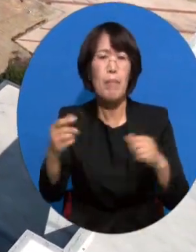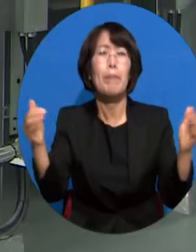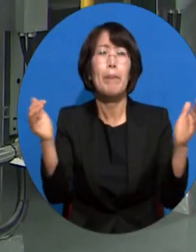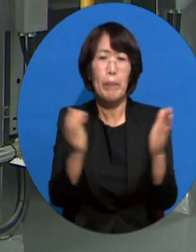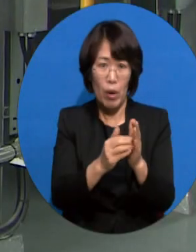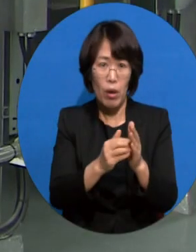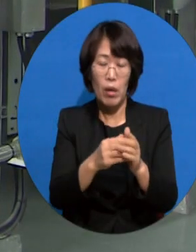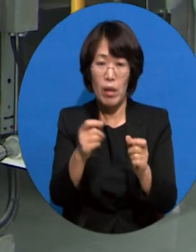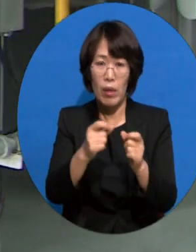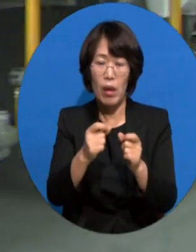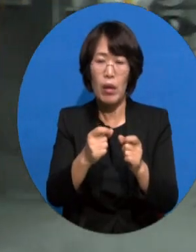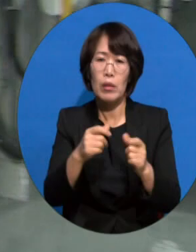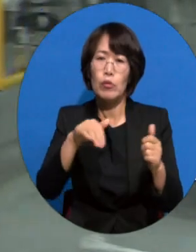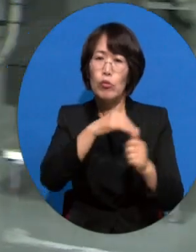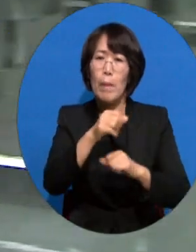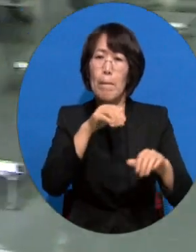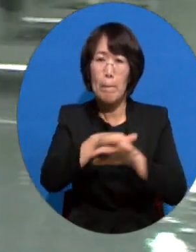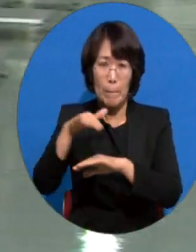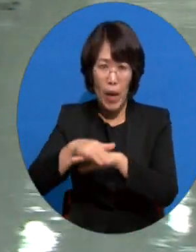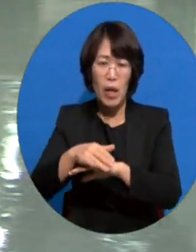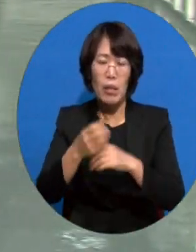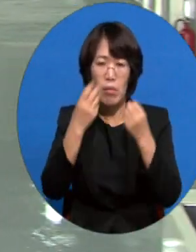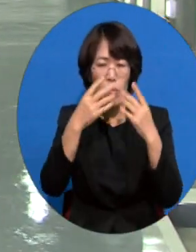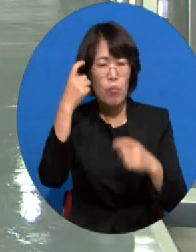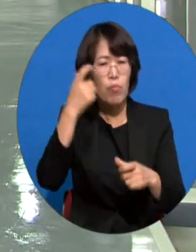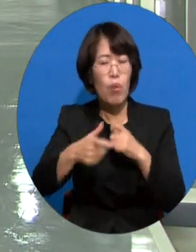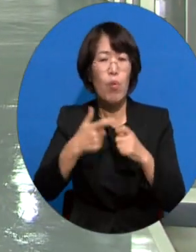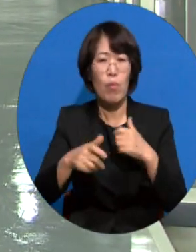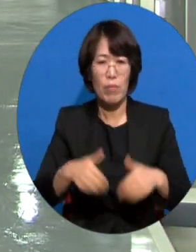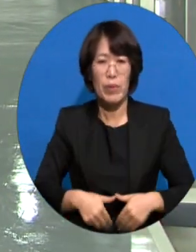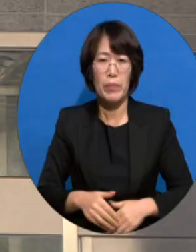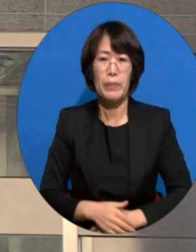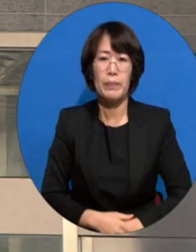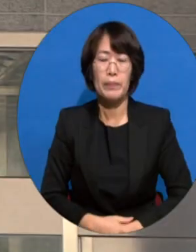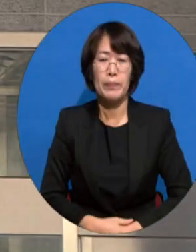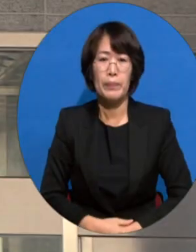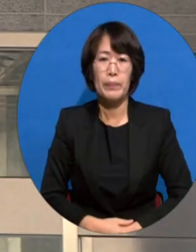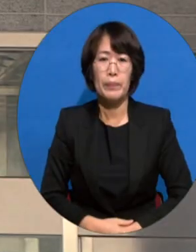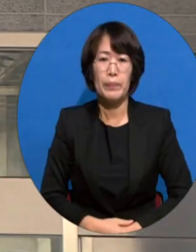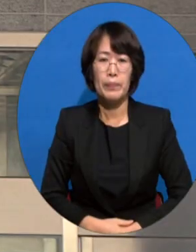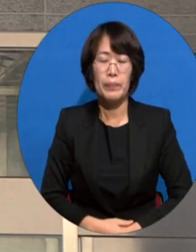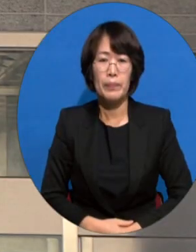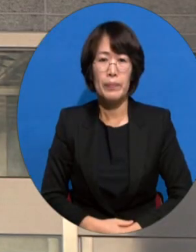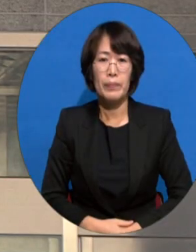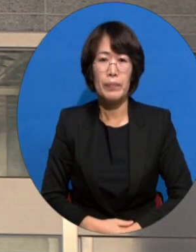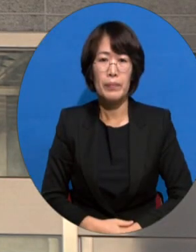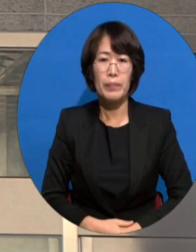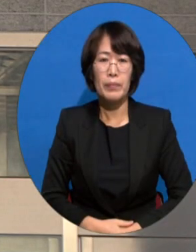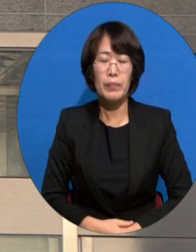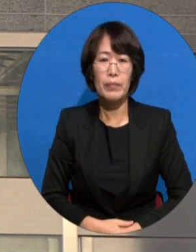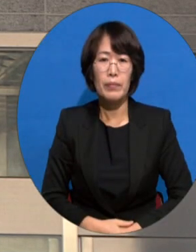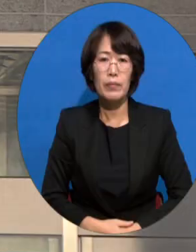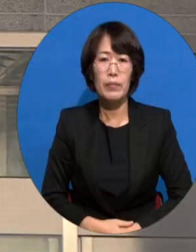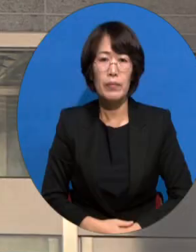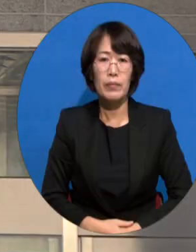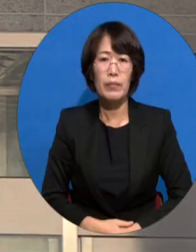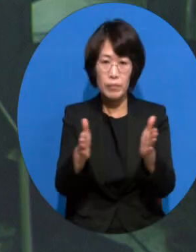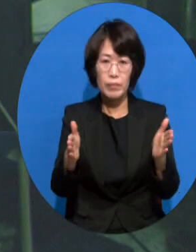다가오면서 화장장 운영 방식에 대한 새로운 고민이 필요해 보입니다. MBC 뉴스 박종호입니다.